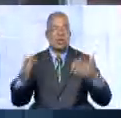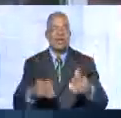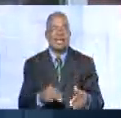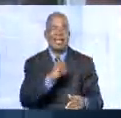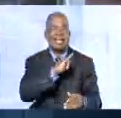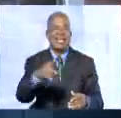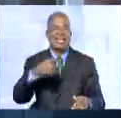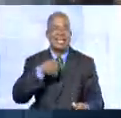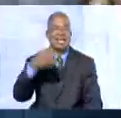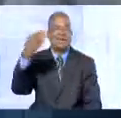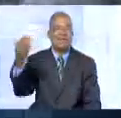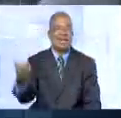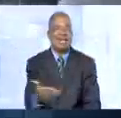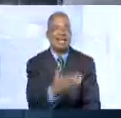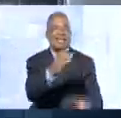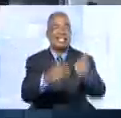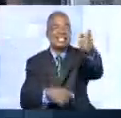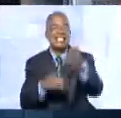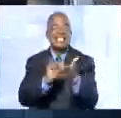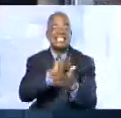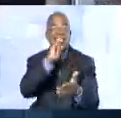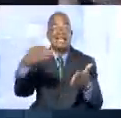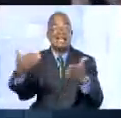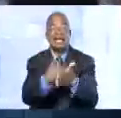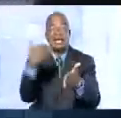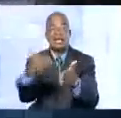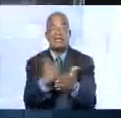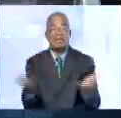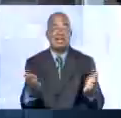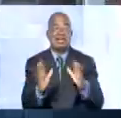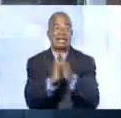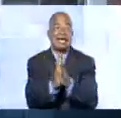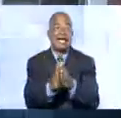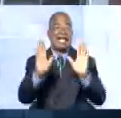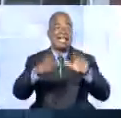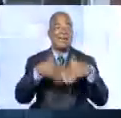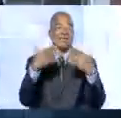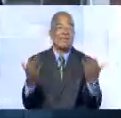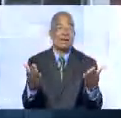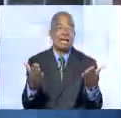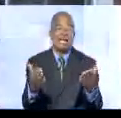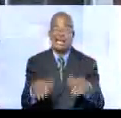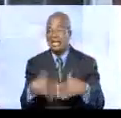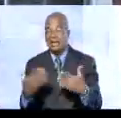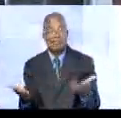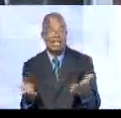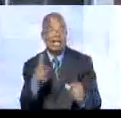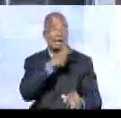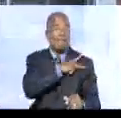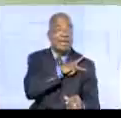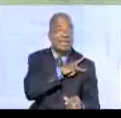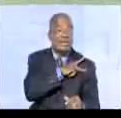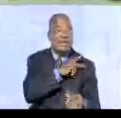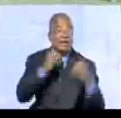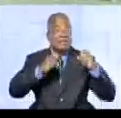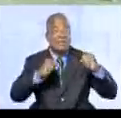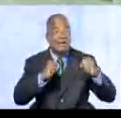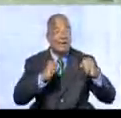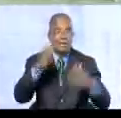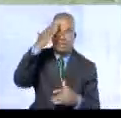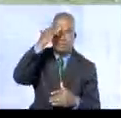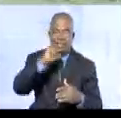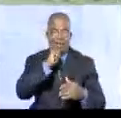accueilli. Je pense que cette occasion me permettra aussi de saisir une place aussi.